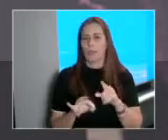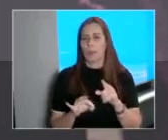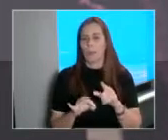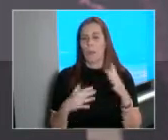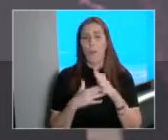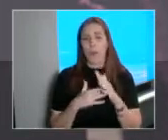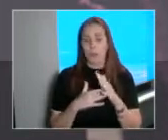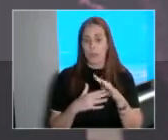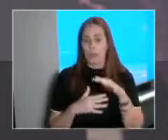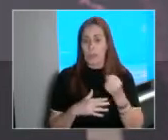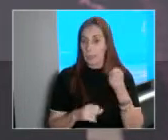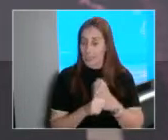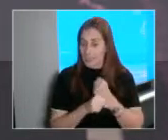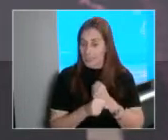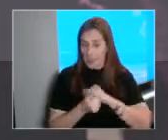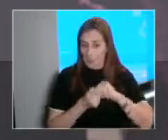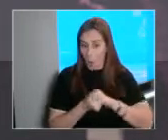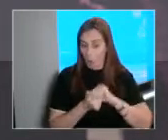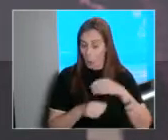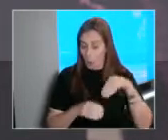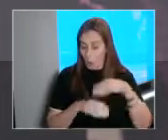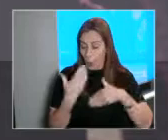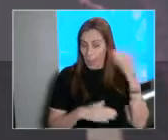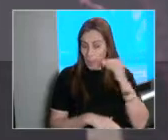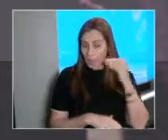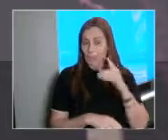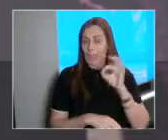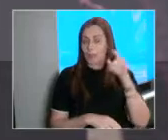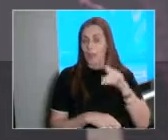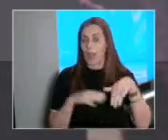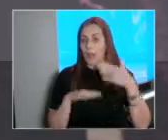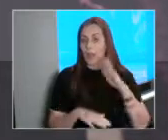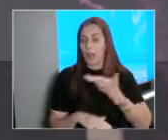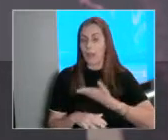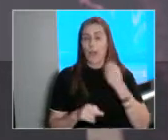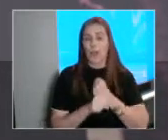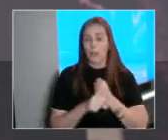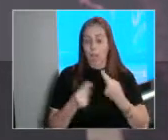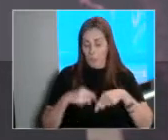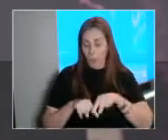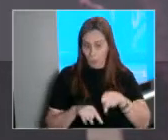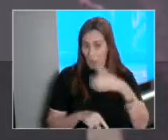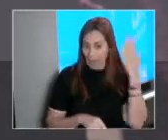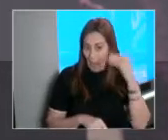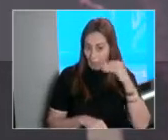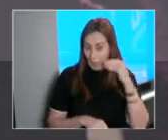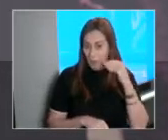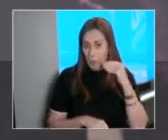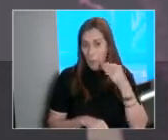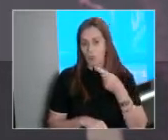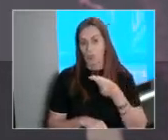מודד שאם עשית התמחות תוך כדי הלימודים, הסיכוי שלך אחרי זה לקבל תעסוקה בתחום שאתה